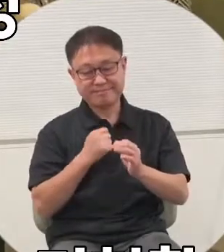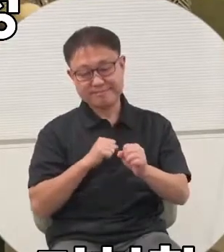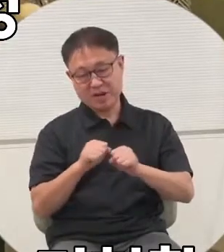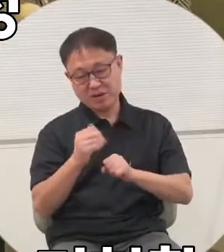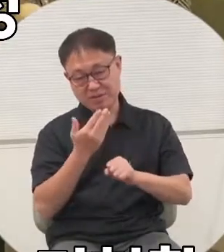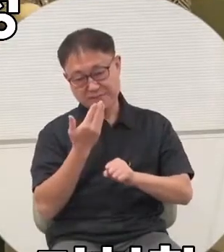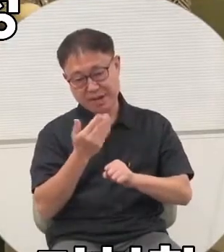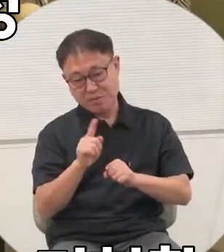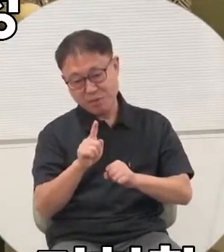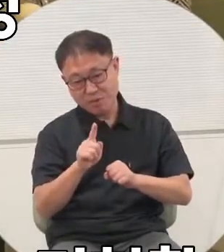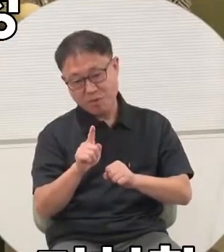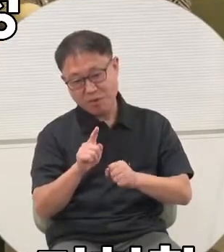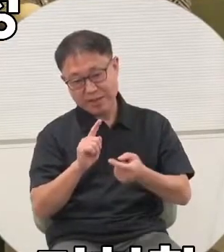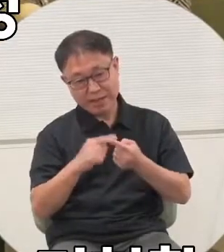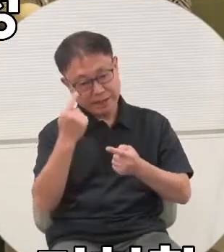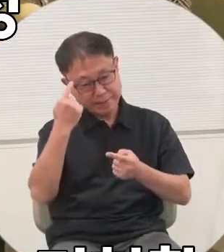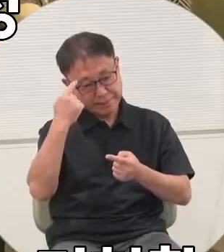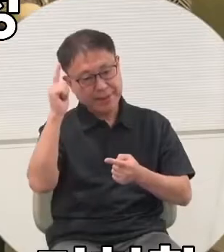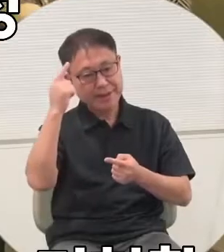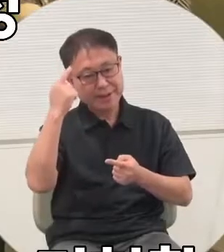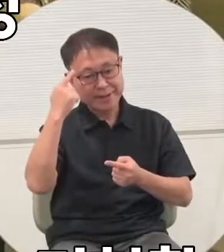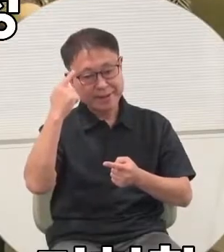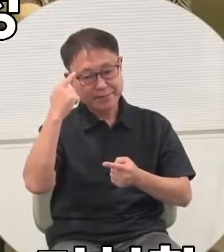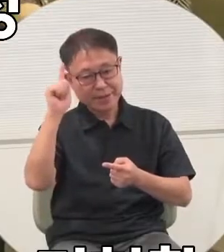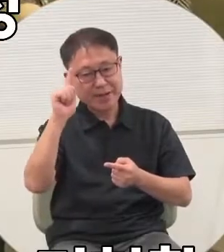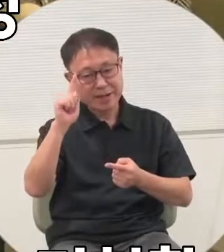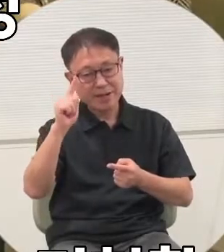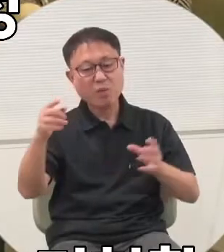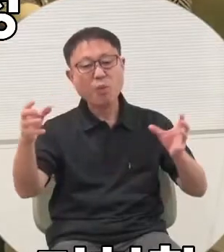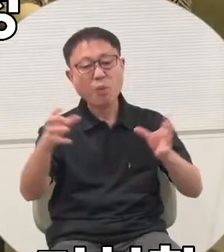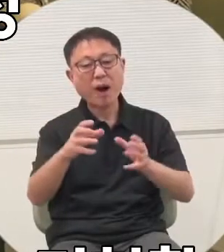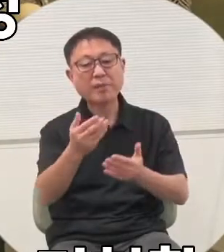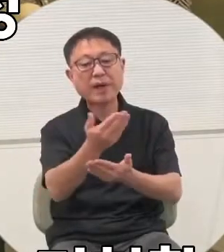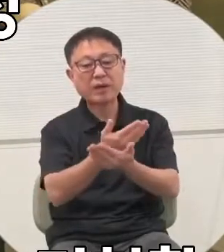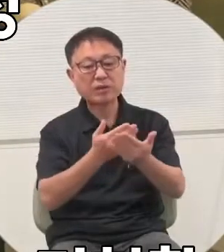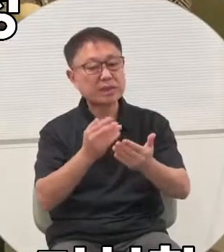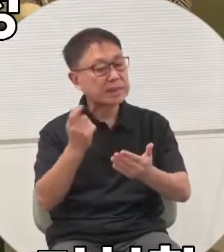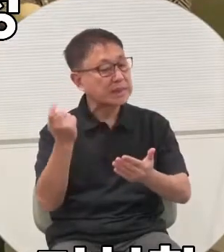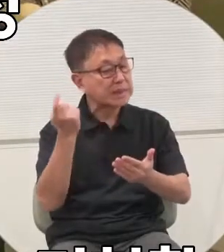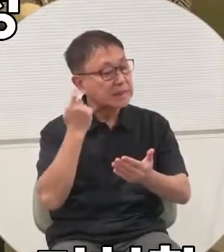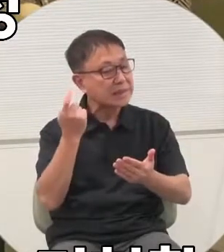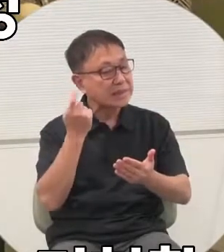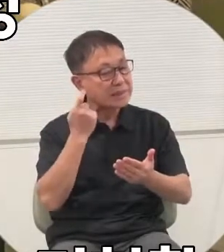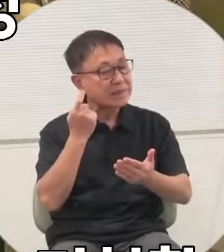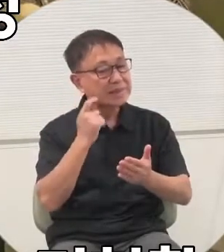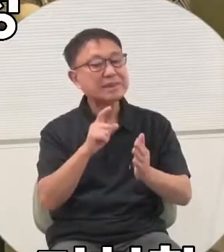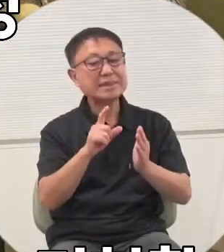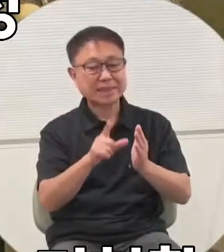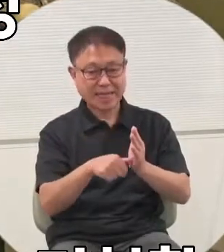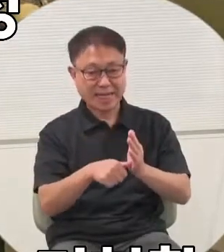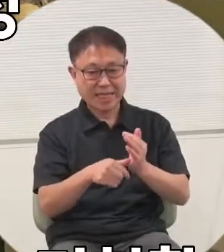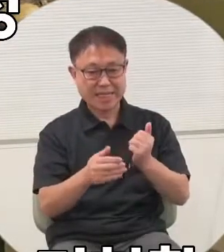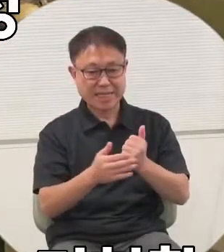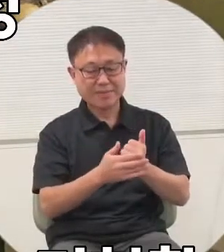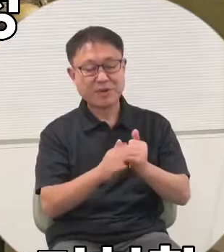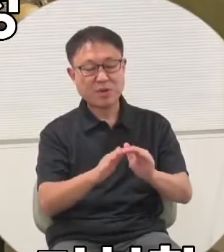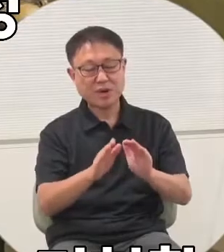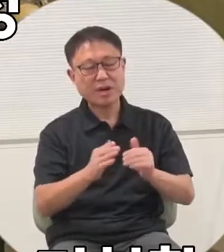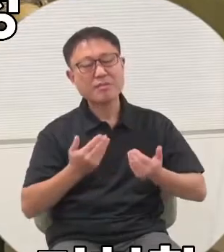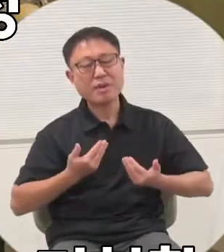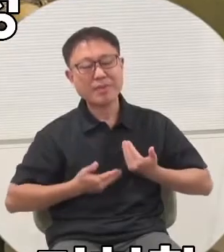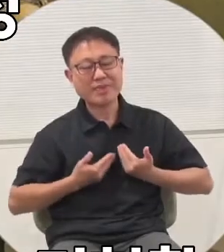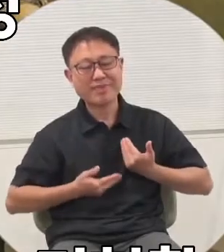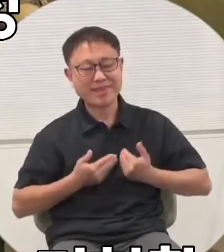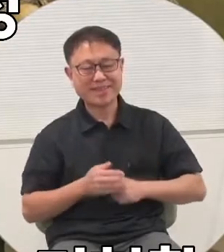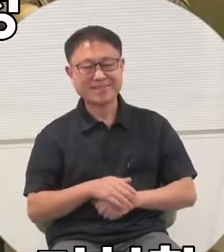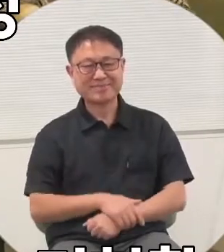있는 활동들에 대한 아이디어를 이렇게 나눠주셔가지고 그 얘기 듣고 오는 시간이어서 저도 좀 일정이 많이 빠듯했습니다.